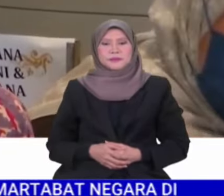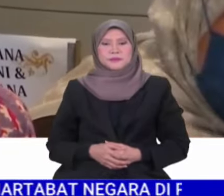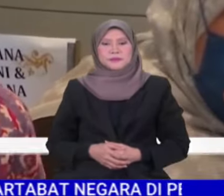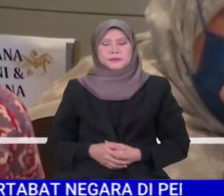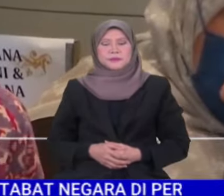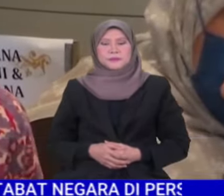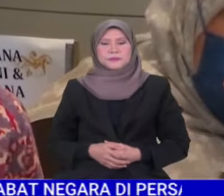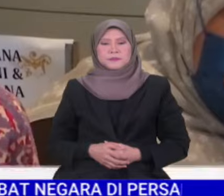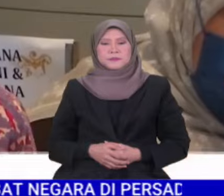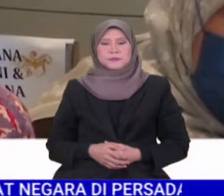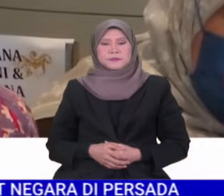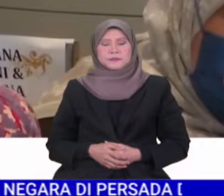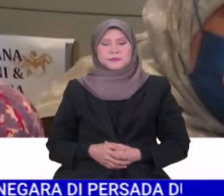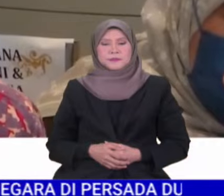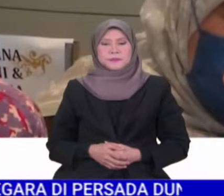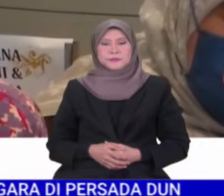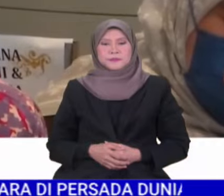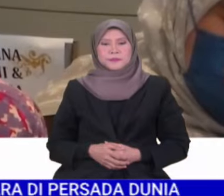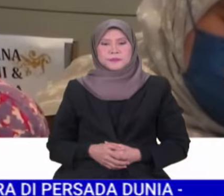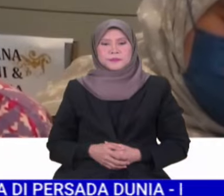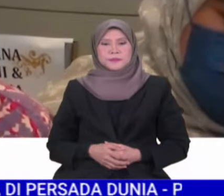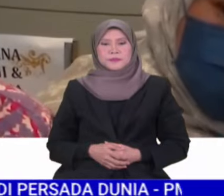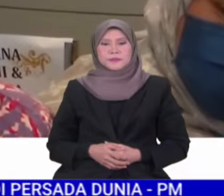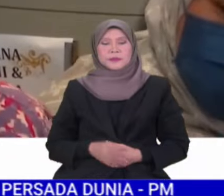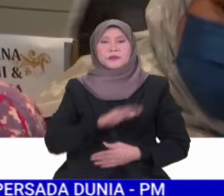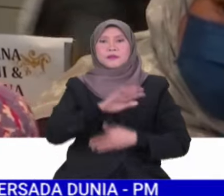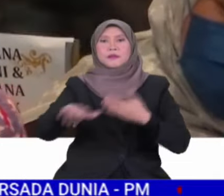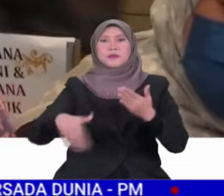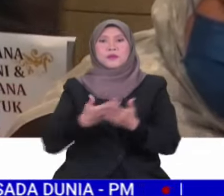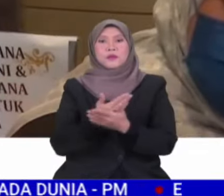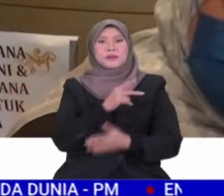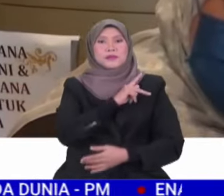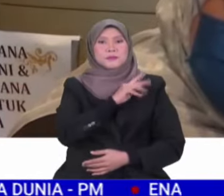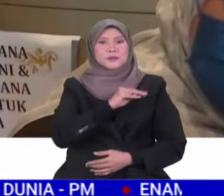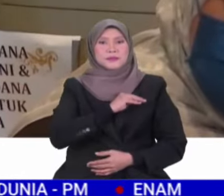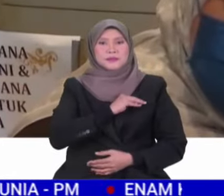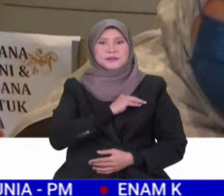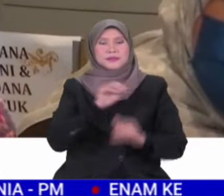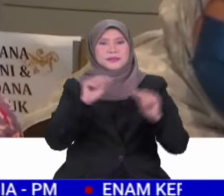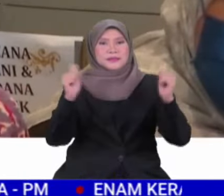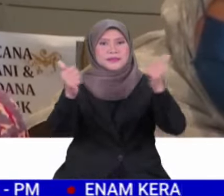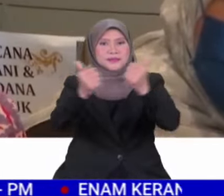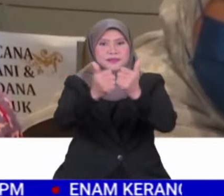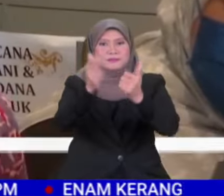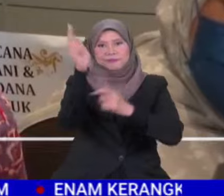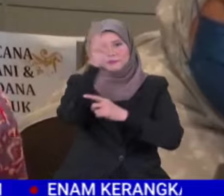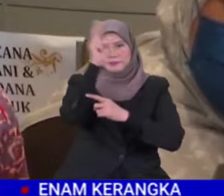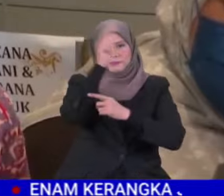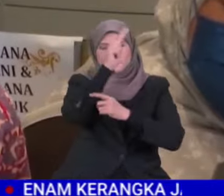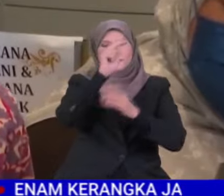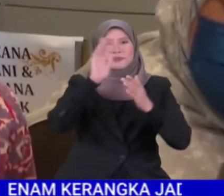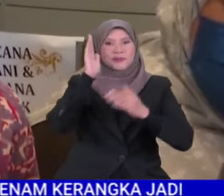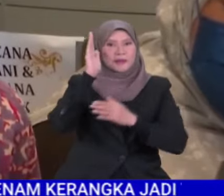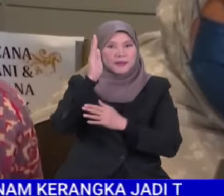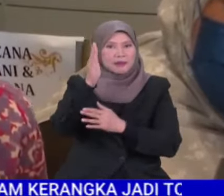Selepas ini, semua kementerian, semua agensi dan badan-badan kerajaan akan